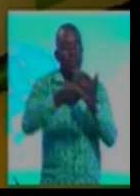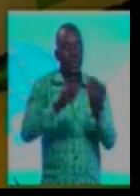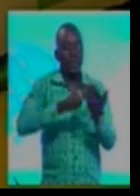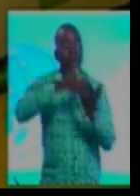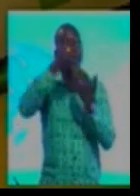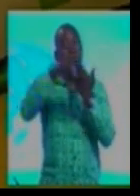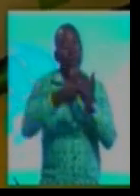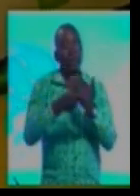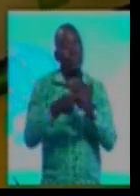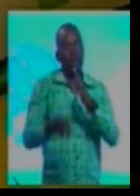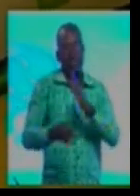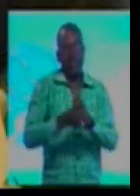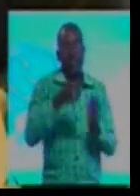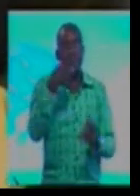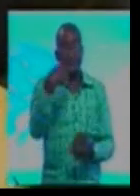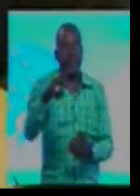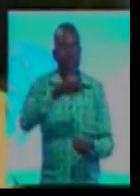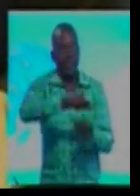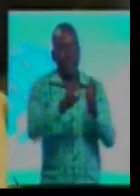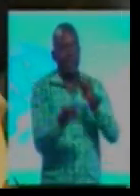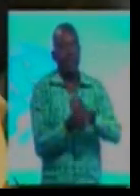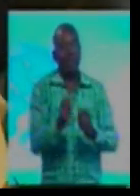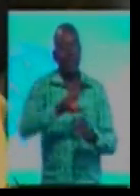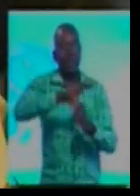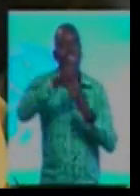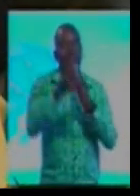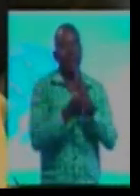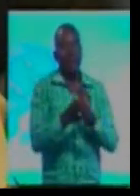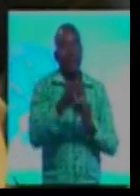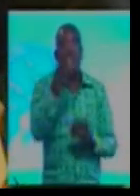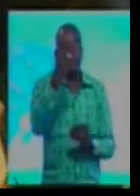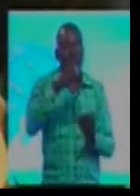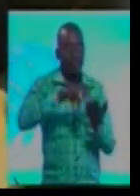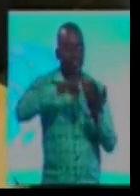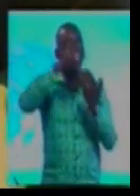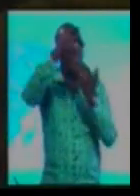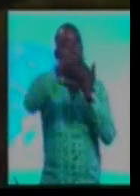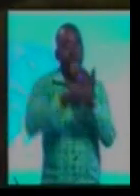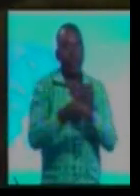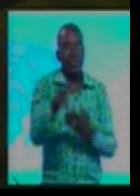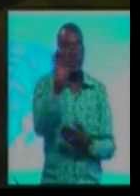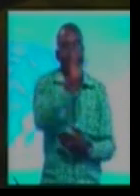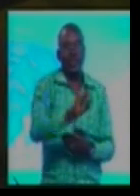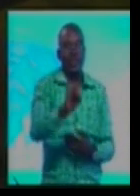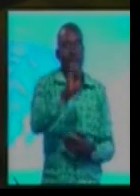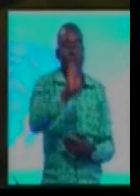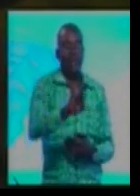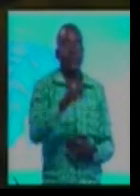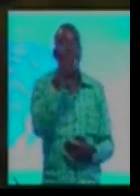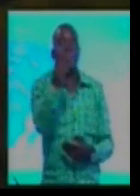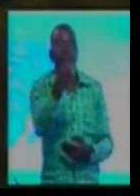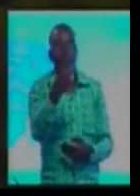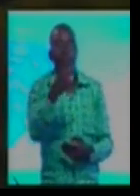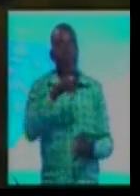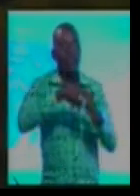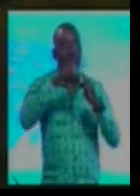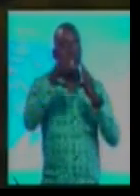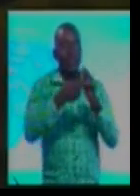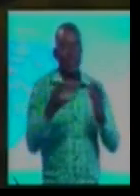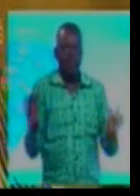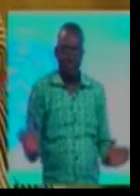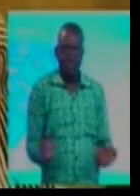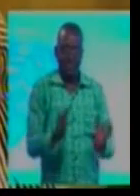de l'économie verte et du changement climatique. Les 4 projets qui émergent au budget 089 ont fait des résultats encourageants sur le